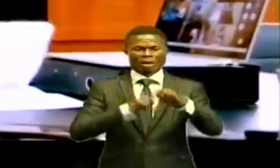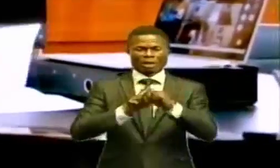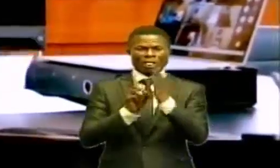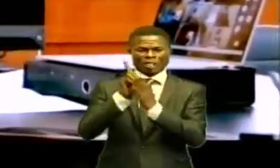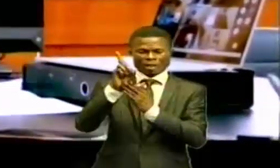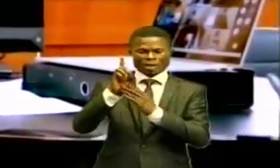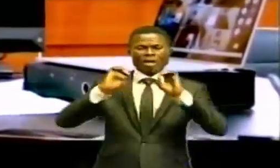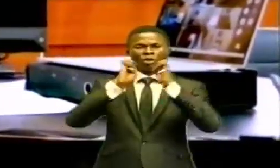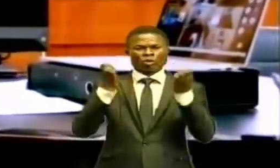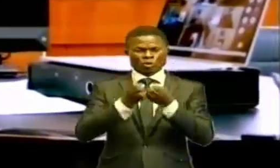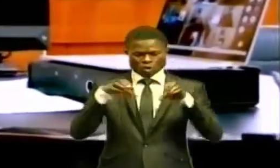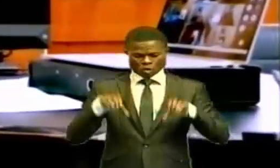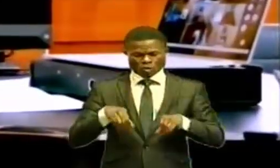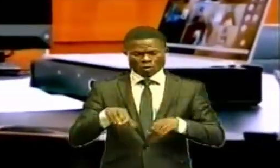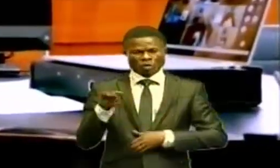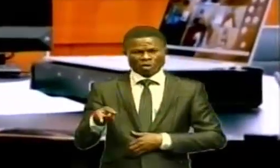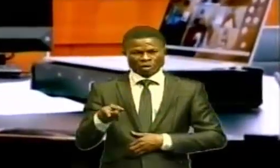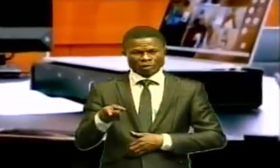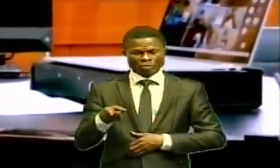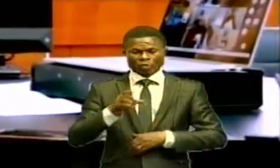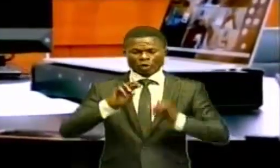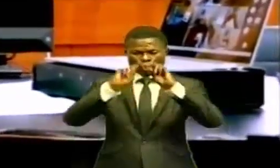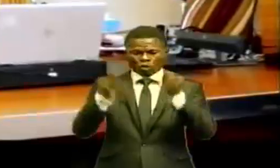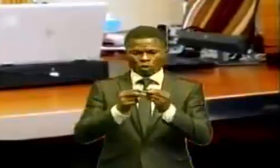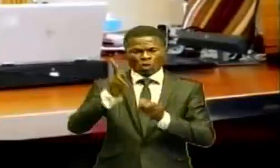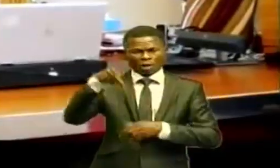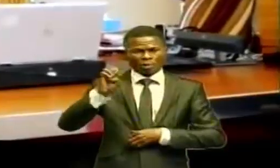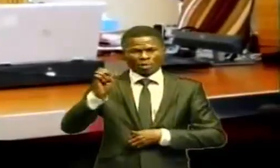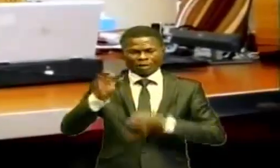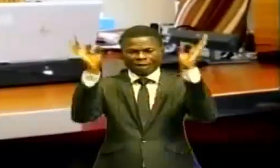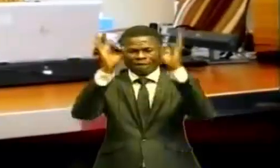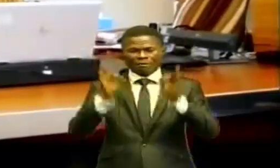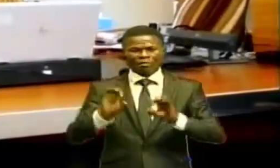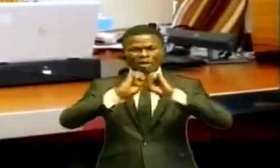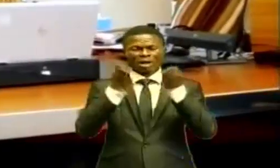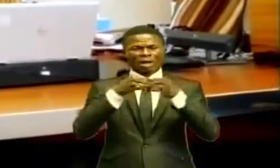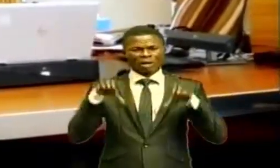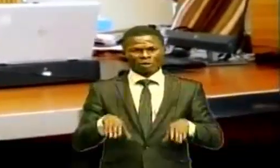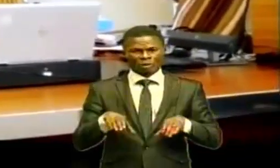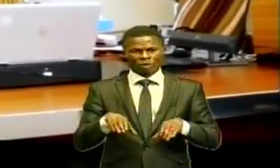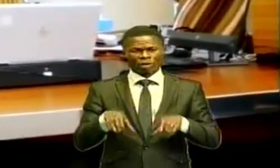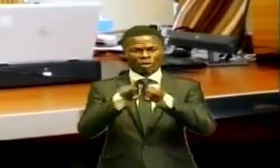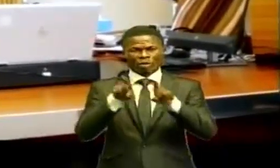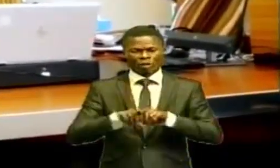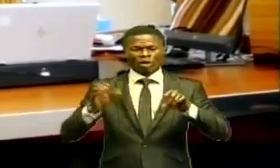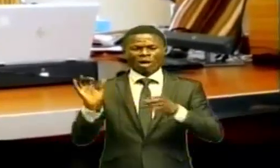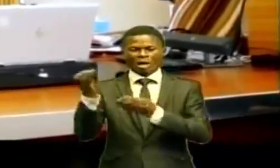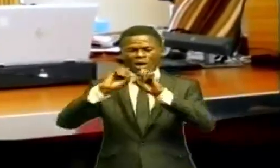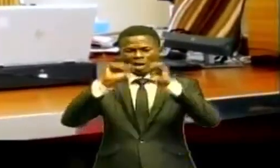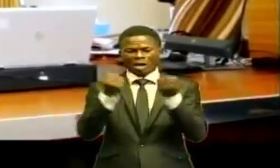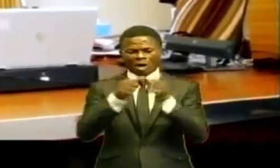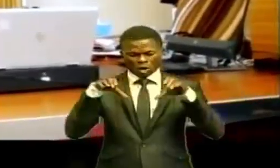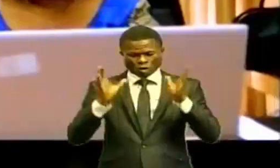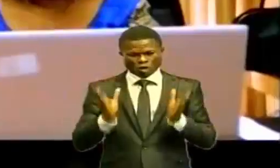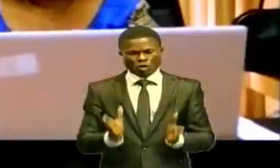Développement de l'Entrepreneuriat au Congo ANADEC, la Commission PME de la Fédération des Entreprises du Congo, ainsi que l'Association Congolaise